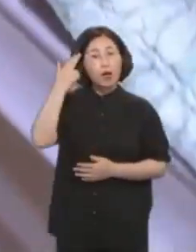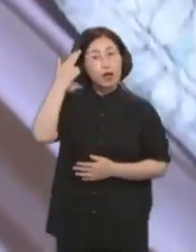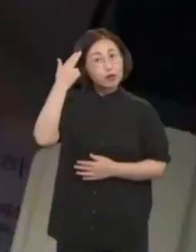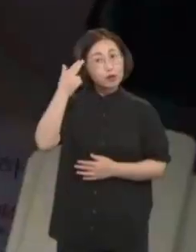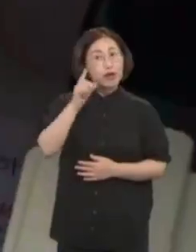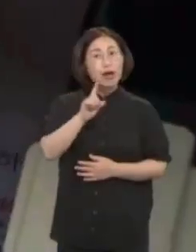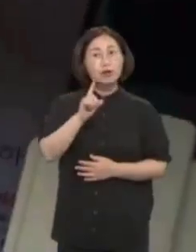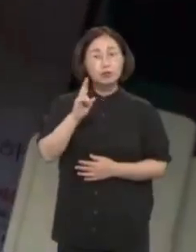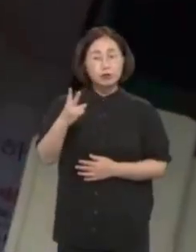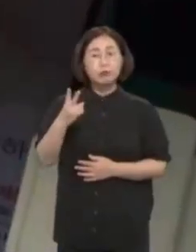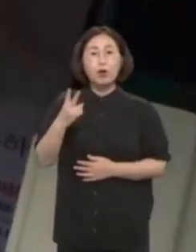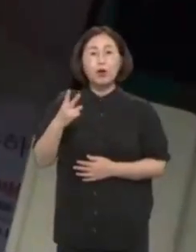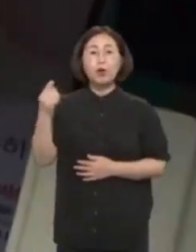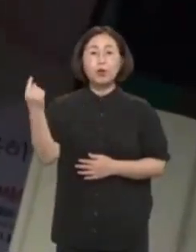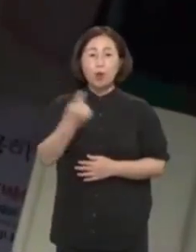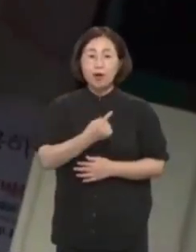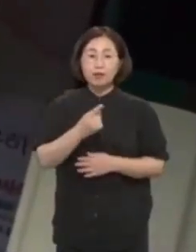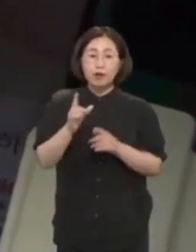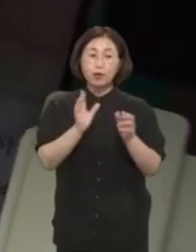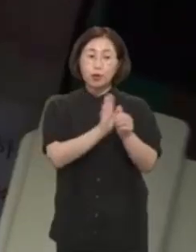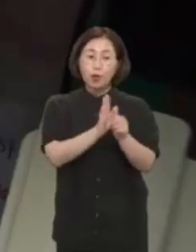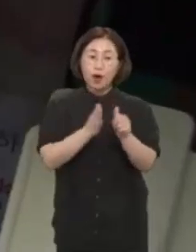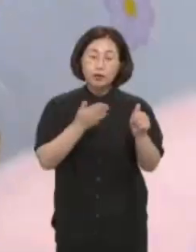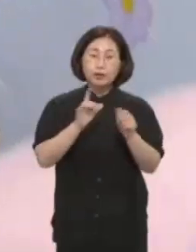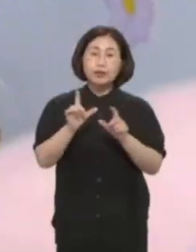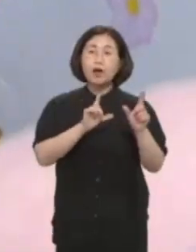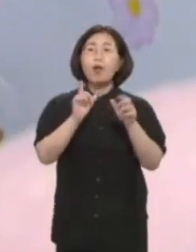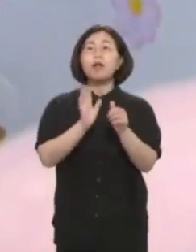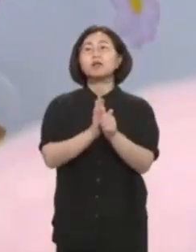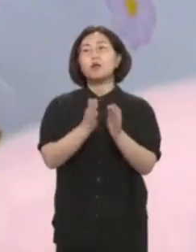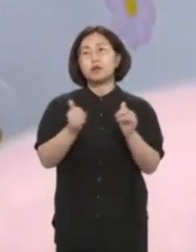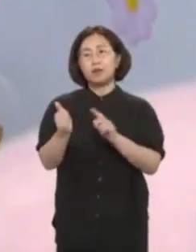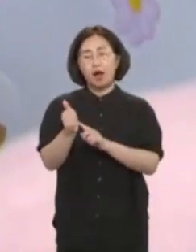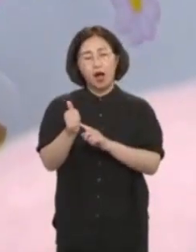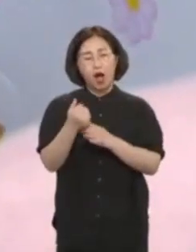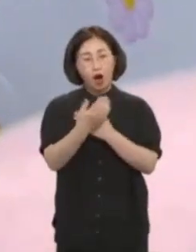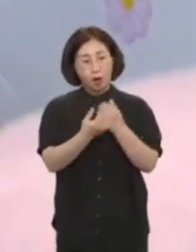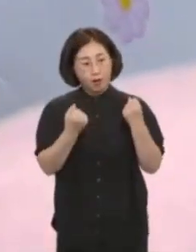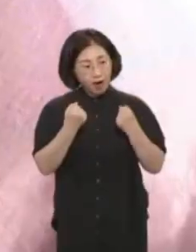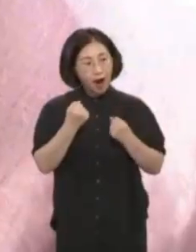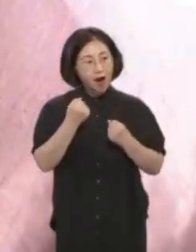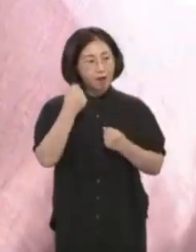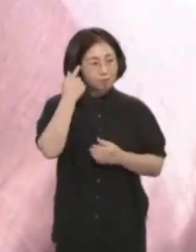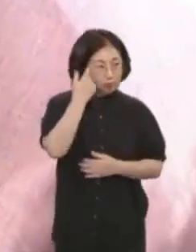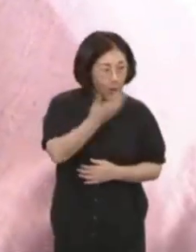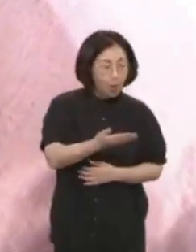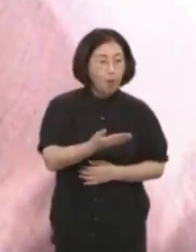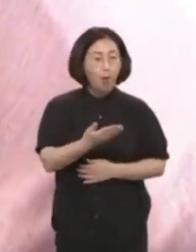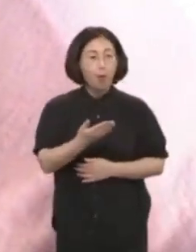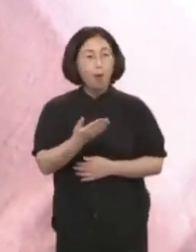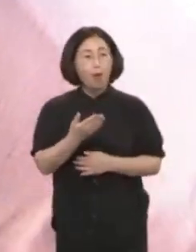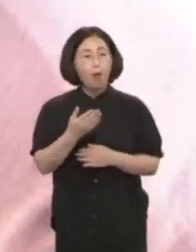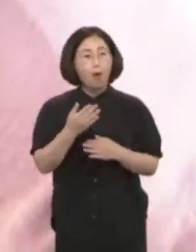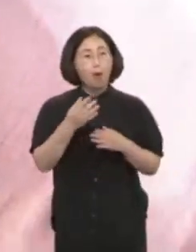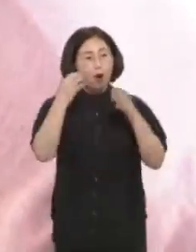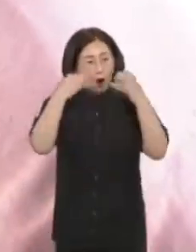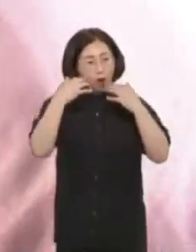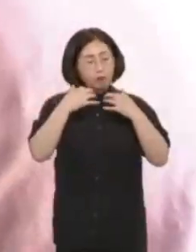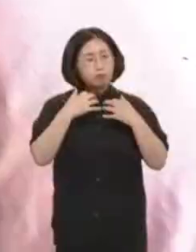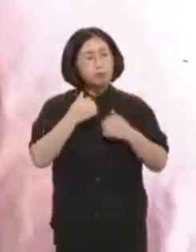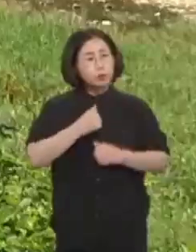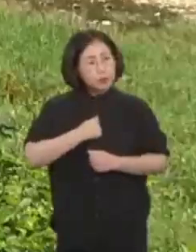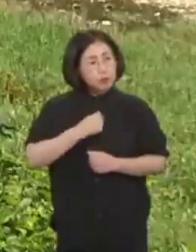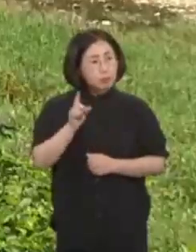돌봄 서비스를 제공하는 생활지원사로부터 건강 상태와 여름철 주의 사항을 듣는 게 유일한 세상과의